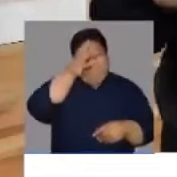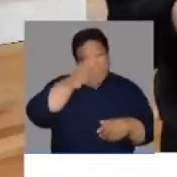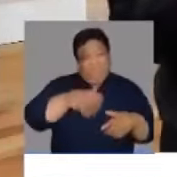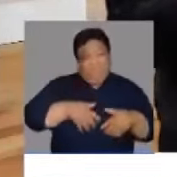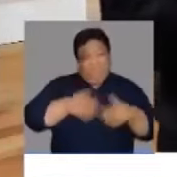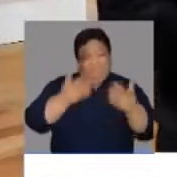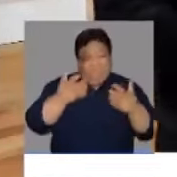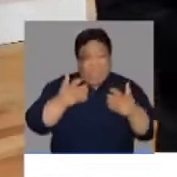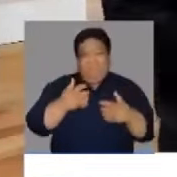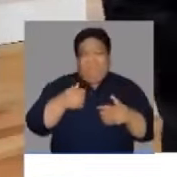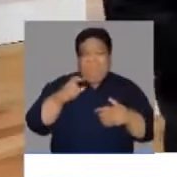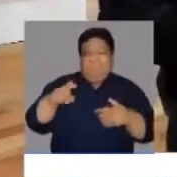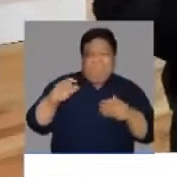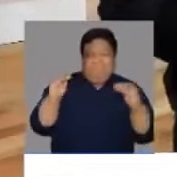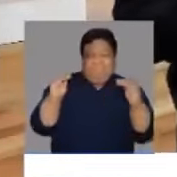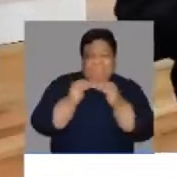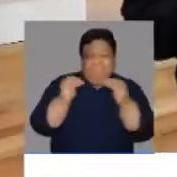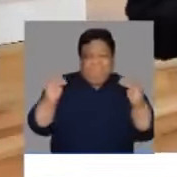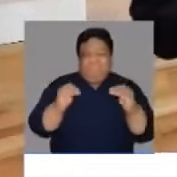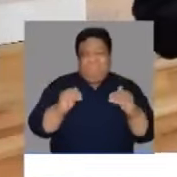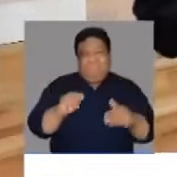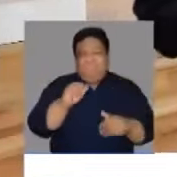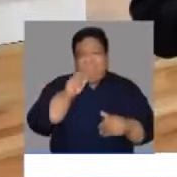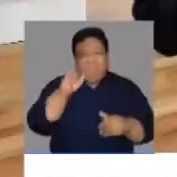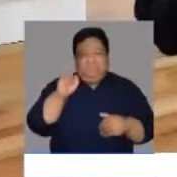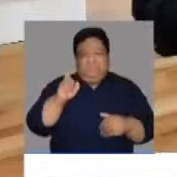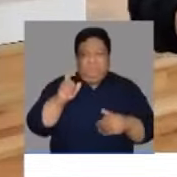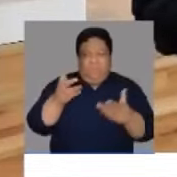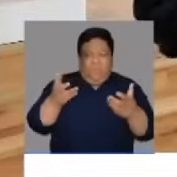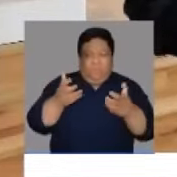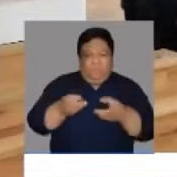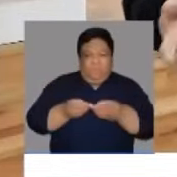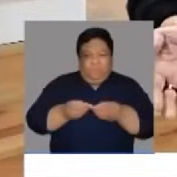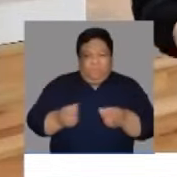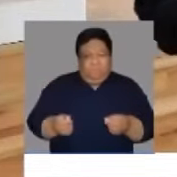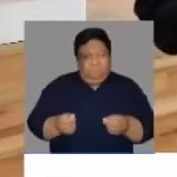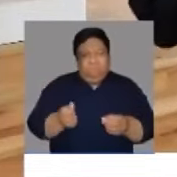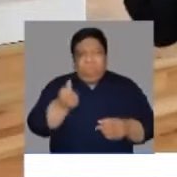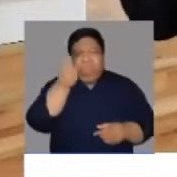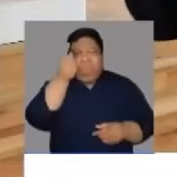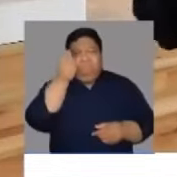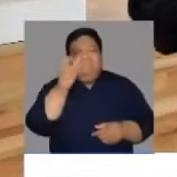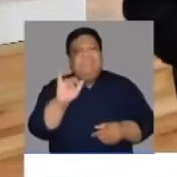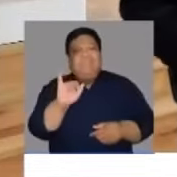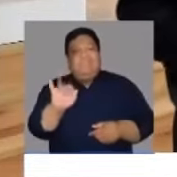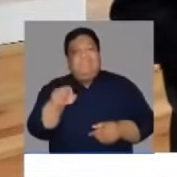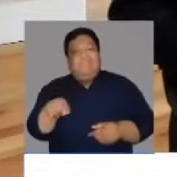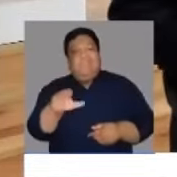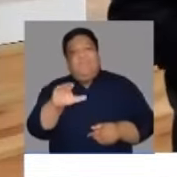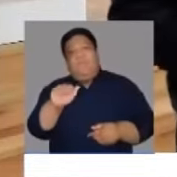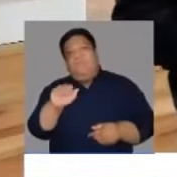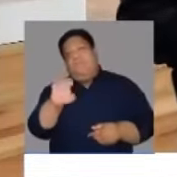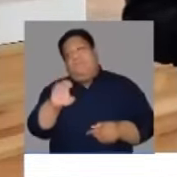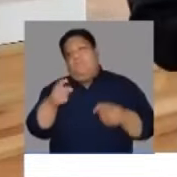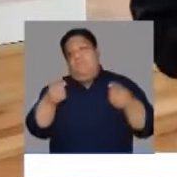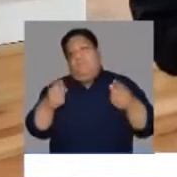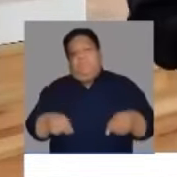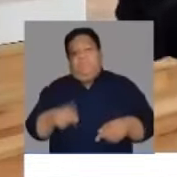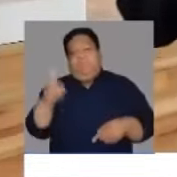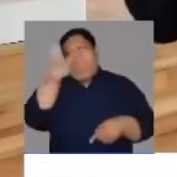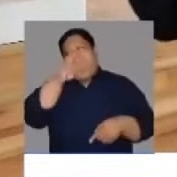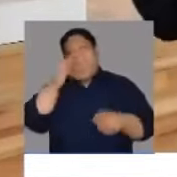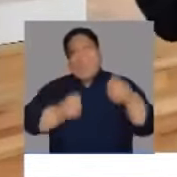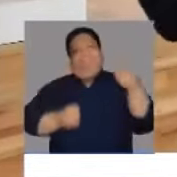at hindi makikipag-areglo, maintindihan natin kung ito ay isang kaso, halimbawa, ng reckless driving at nabangga ang mga